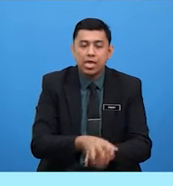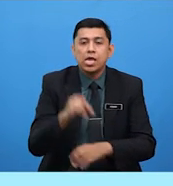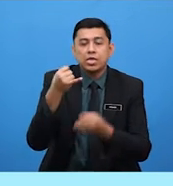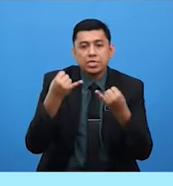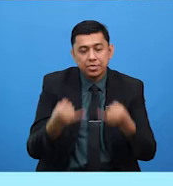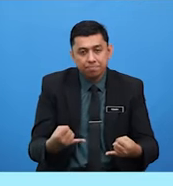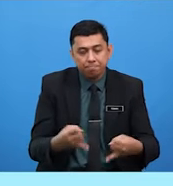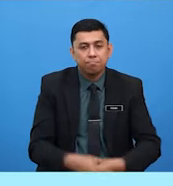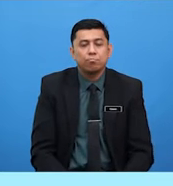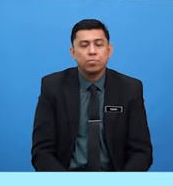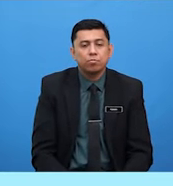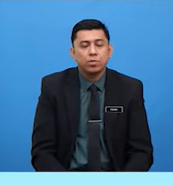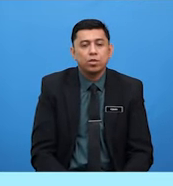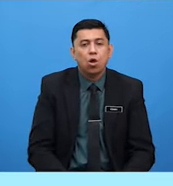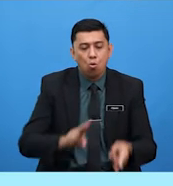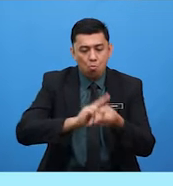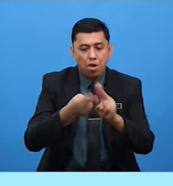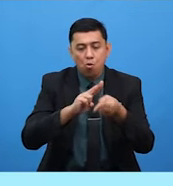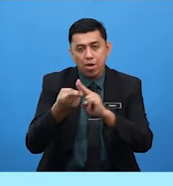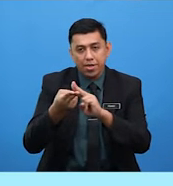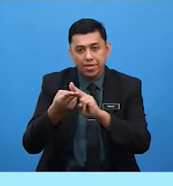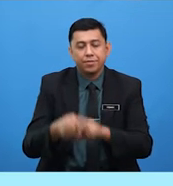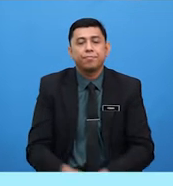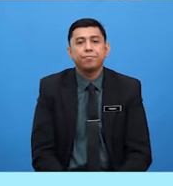Dengan itu, jisim gas berubah-ubah.